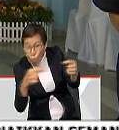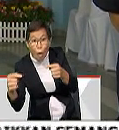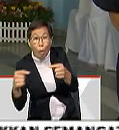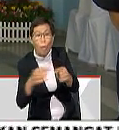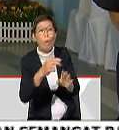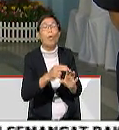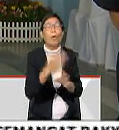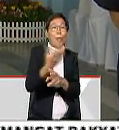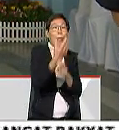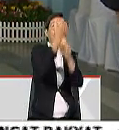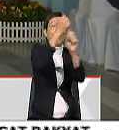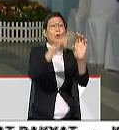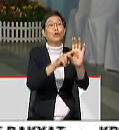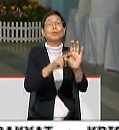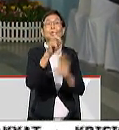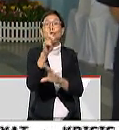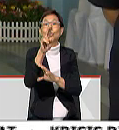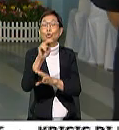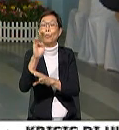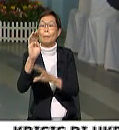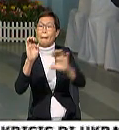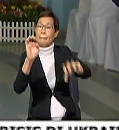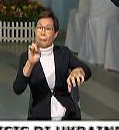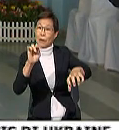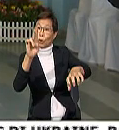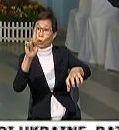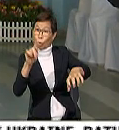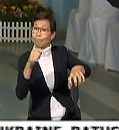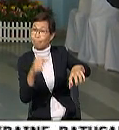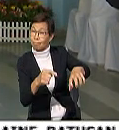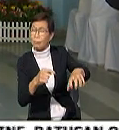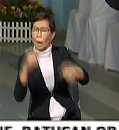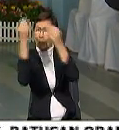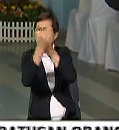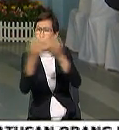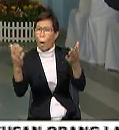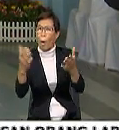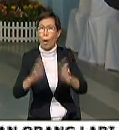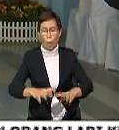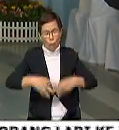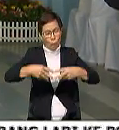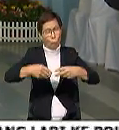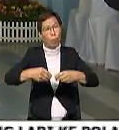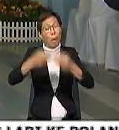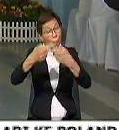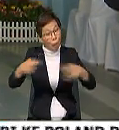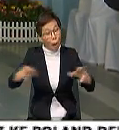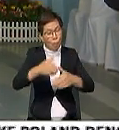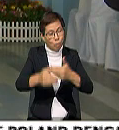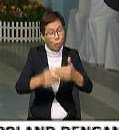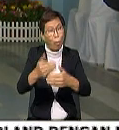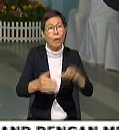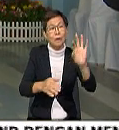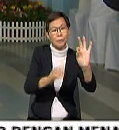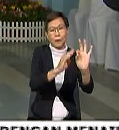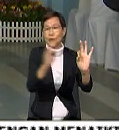kerusi N53 Dun Benut. Dan sebenarnya kami nak bawakan perkongsian hasil kelancaran proses pada pagi ini 9